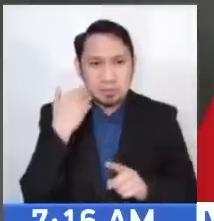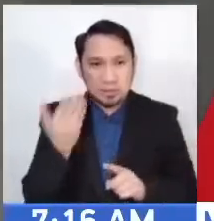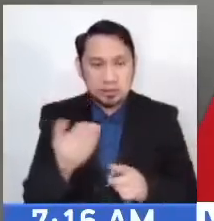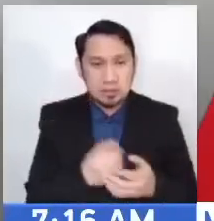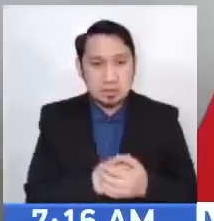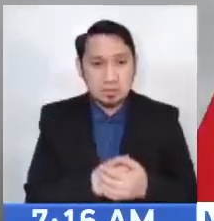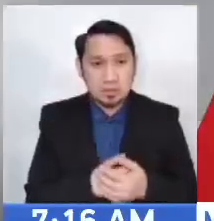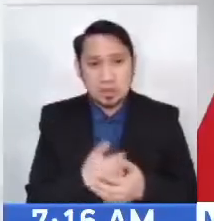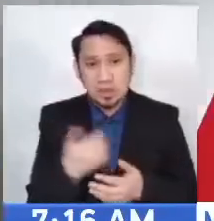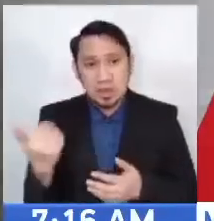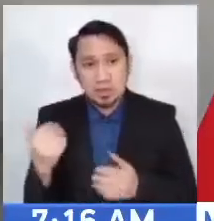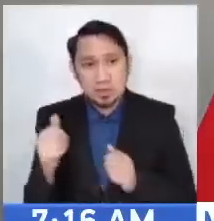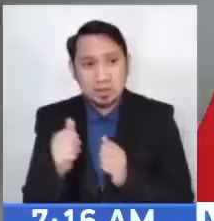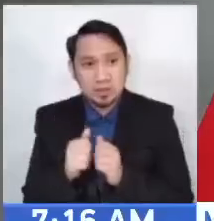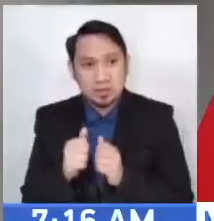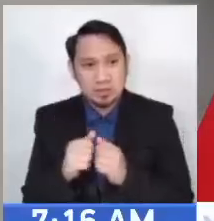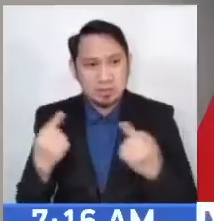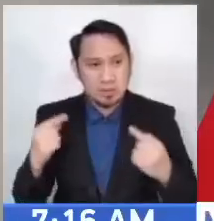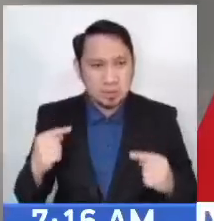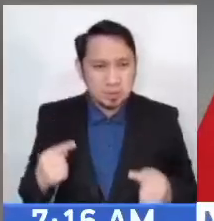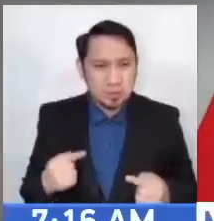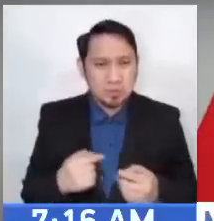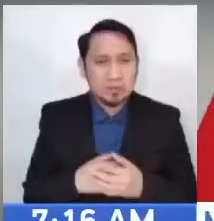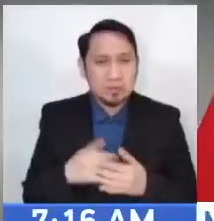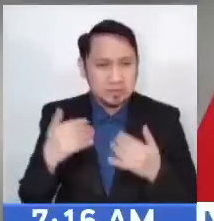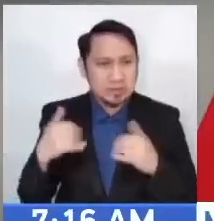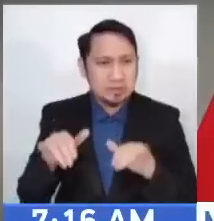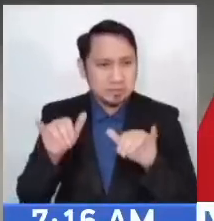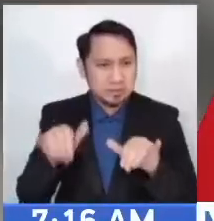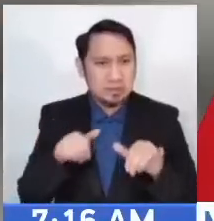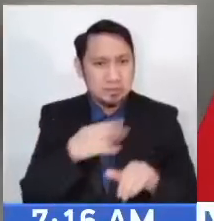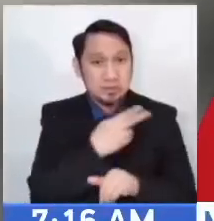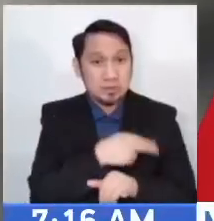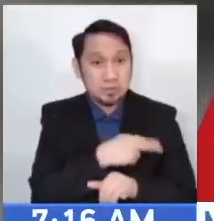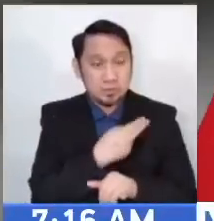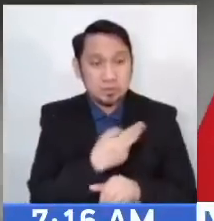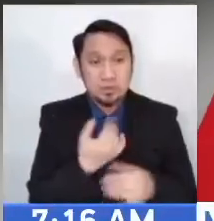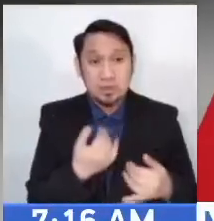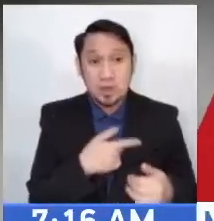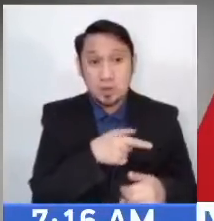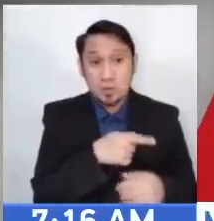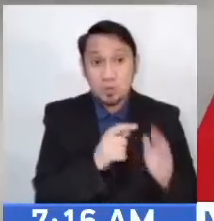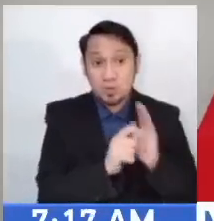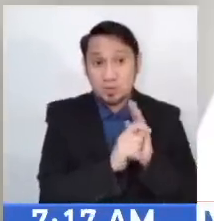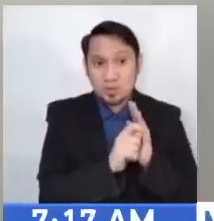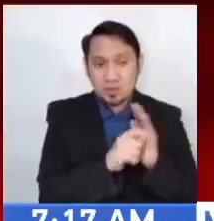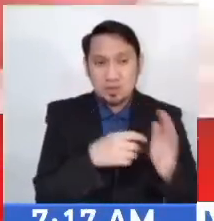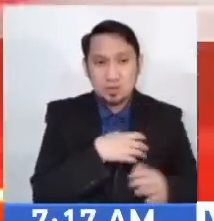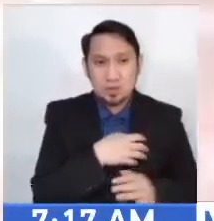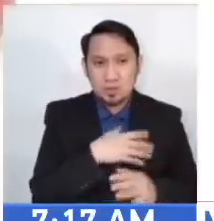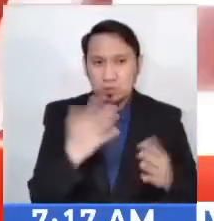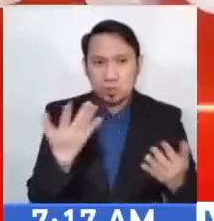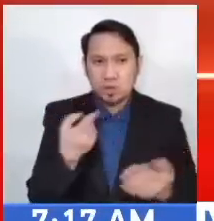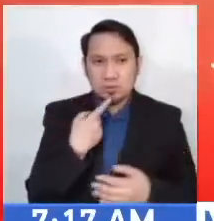na nagpapagaling na sa ospital. Nasa kustudirang pulis ang driver ng 10-wheeler na walang pahayag.